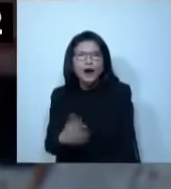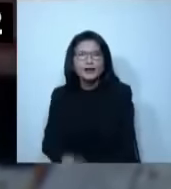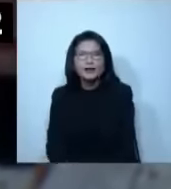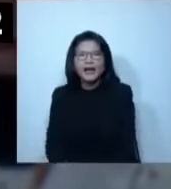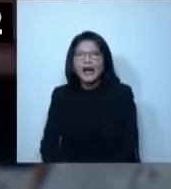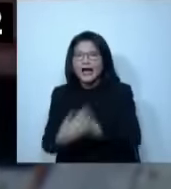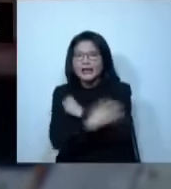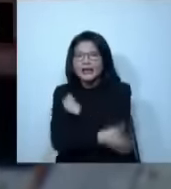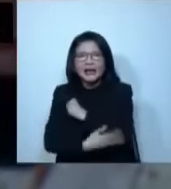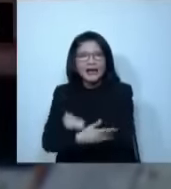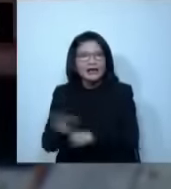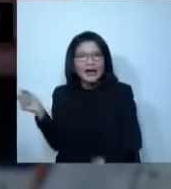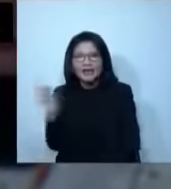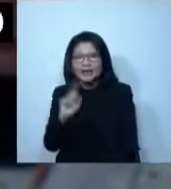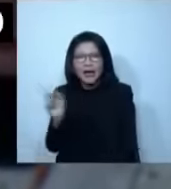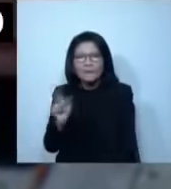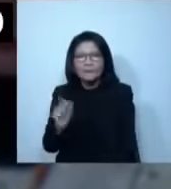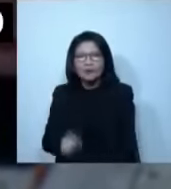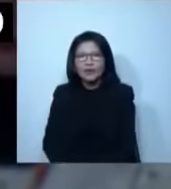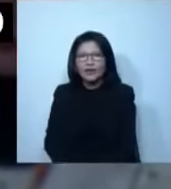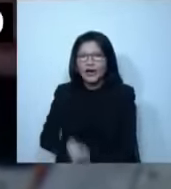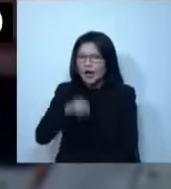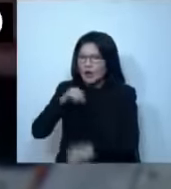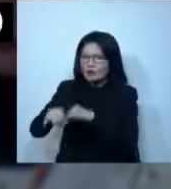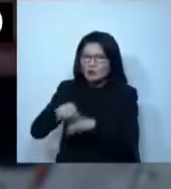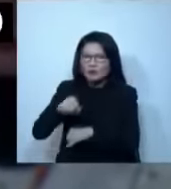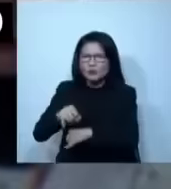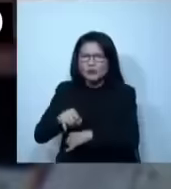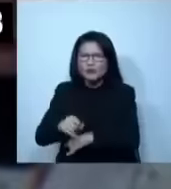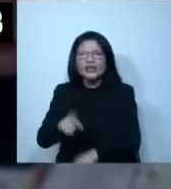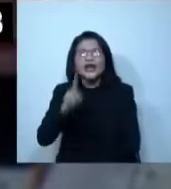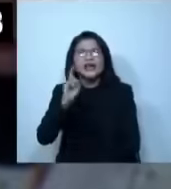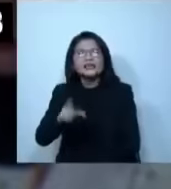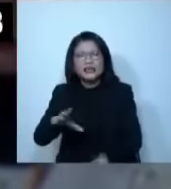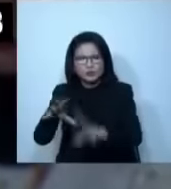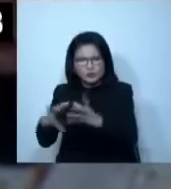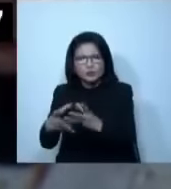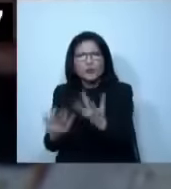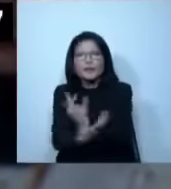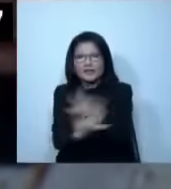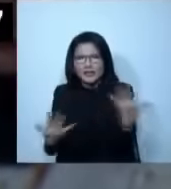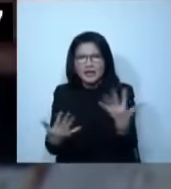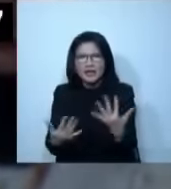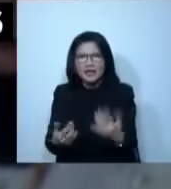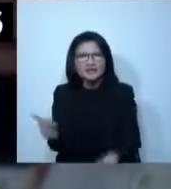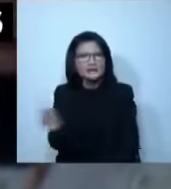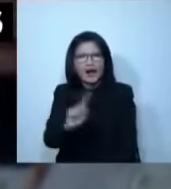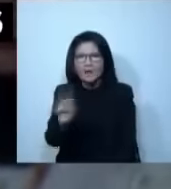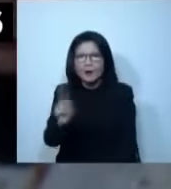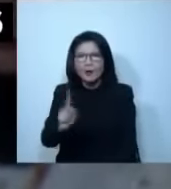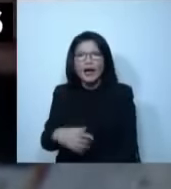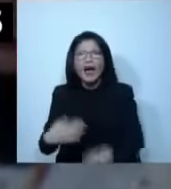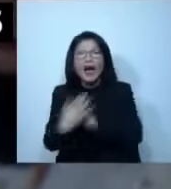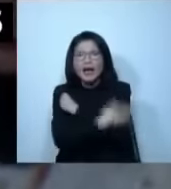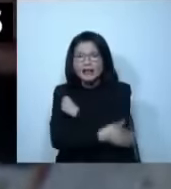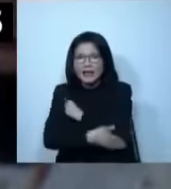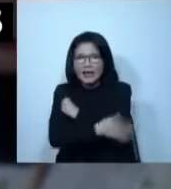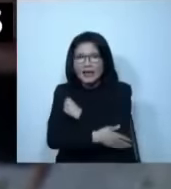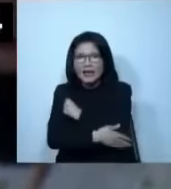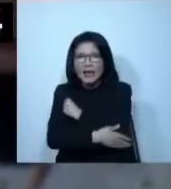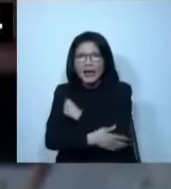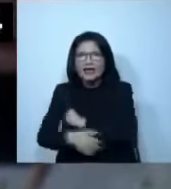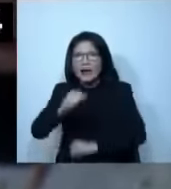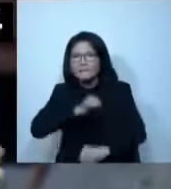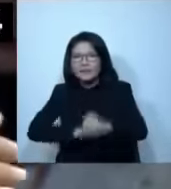Negara tidak boleh memusuhi salah satu unsur yang ada di masyarakat. Tidak boleh. Negara adalah